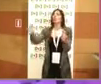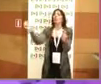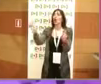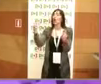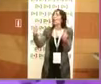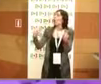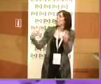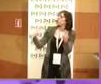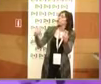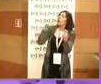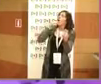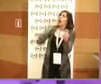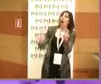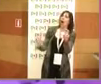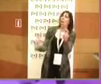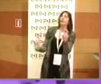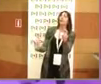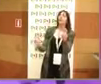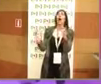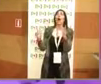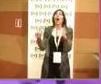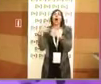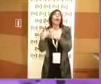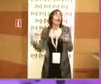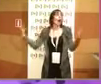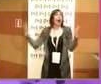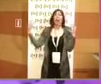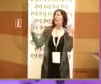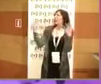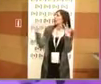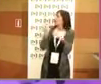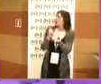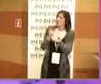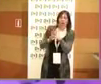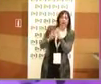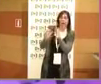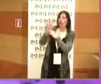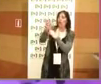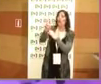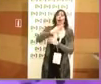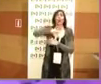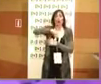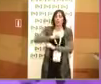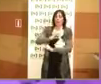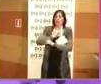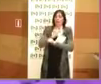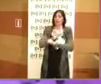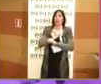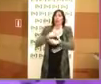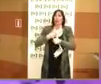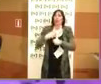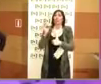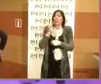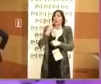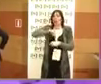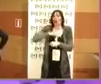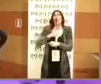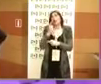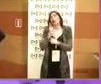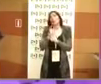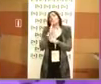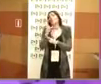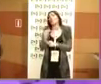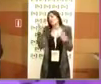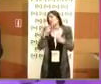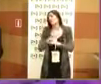loro incapacità, la grande questione è il recupero di una nostra credibilità, se ci vogliamo dire la verità tra di